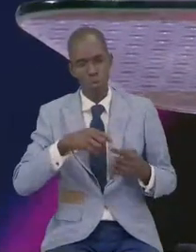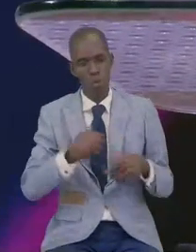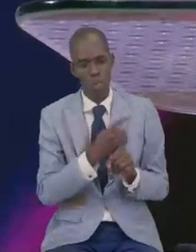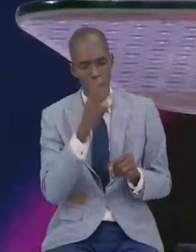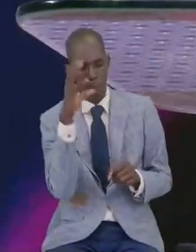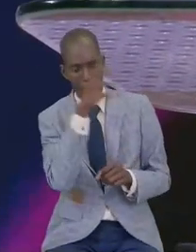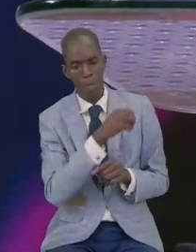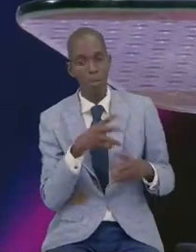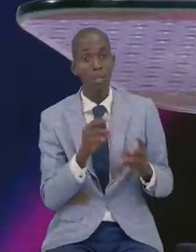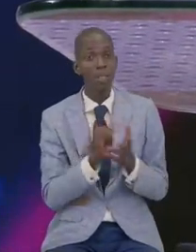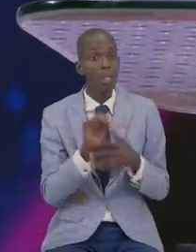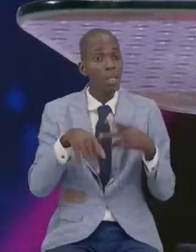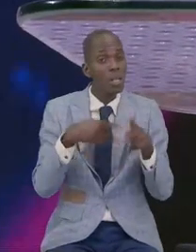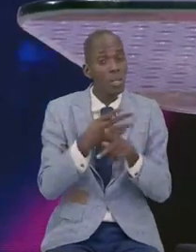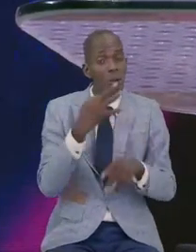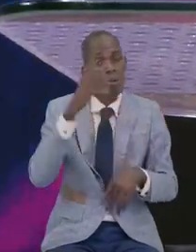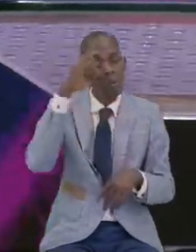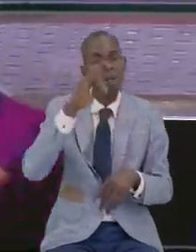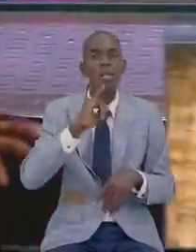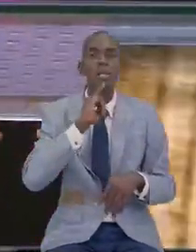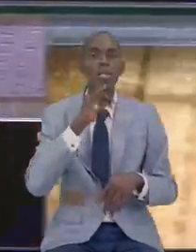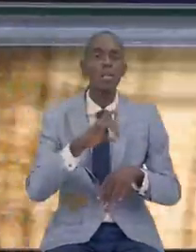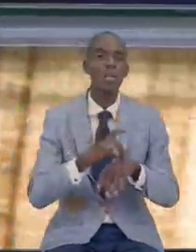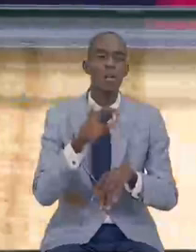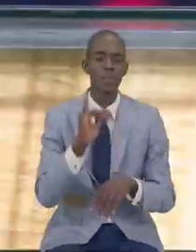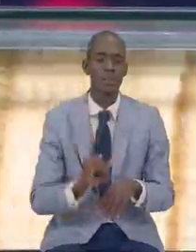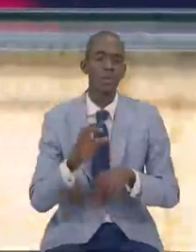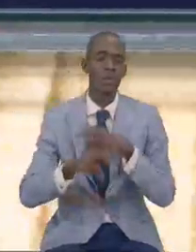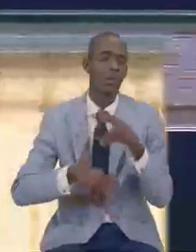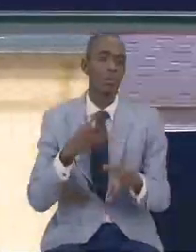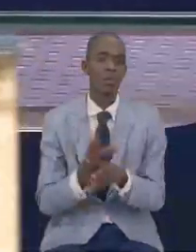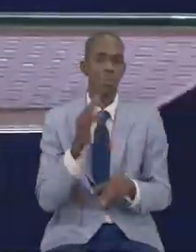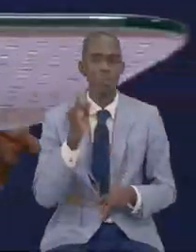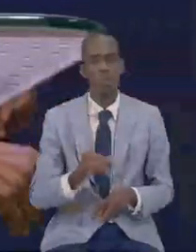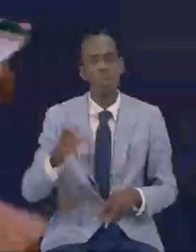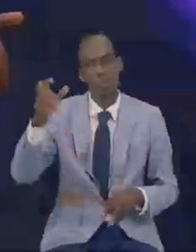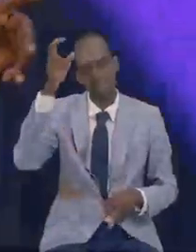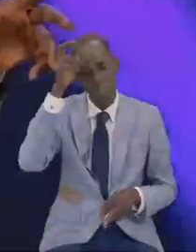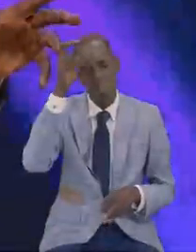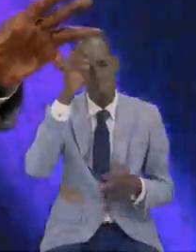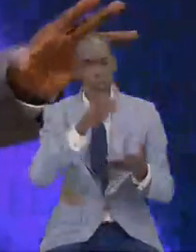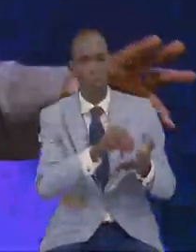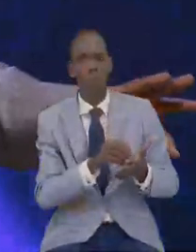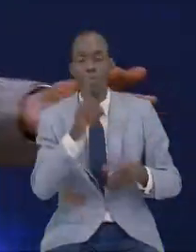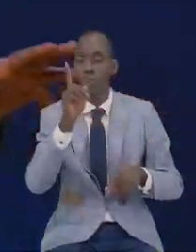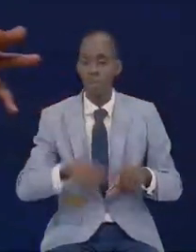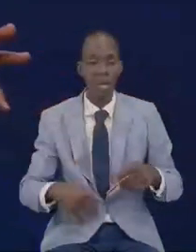ami, est terrestre. Chanel est diabolique. Tu ne peux pas avoir la sagesse diabolique